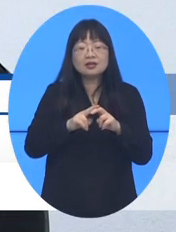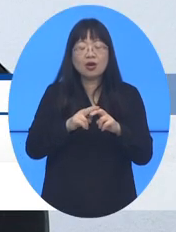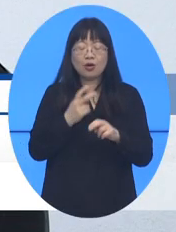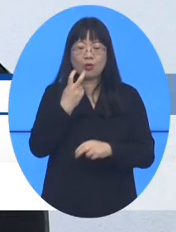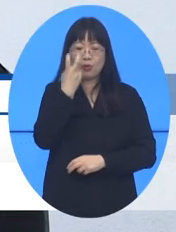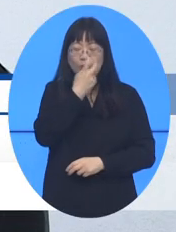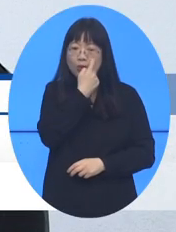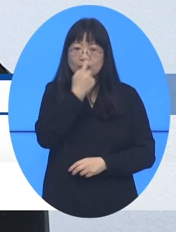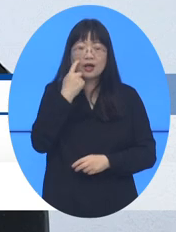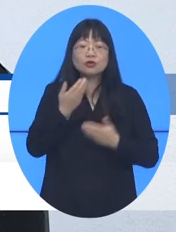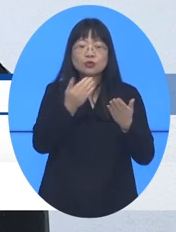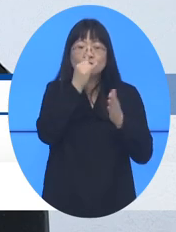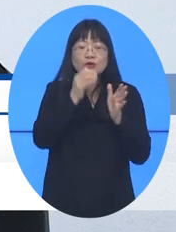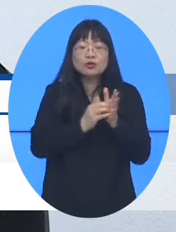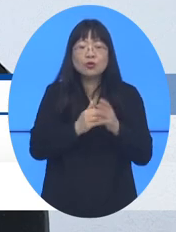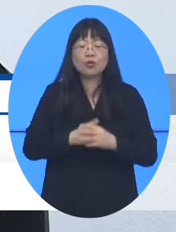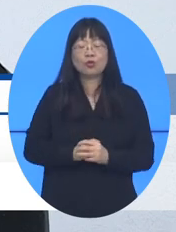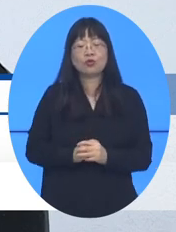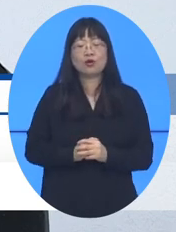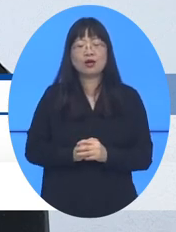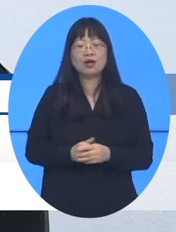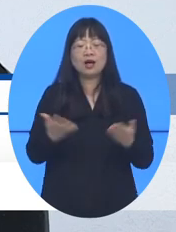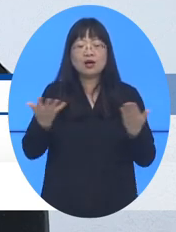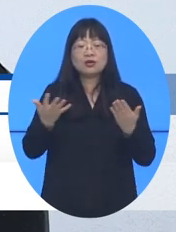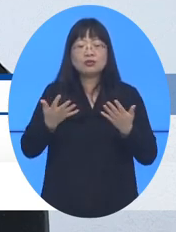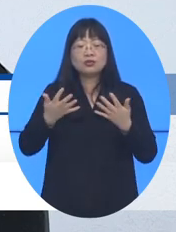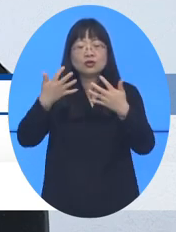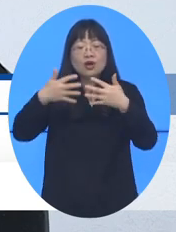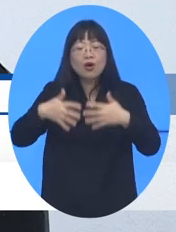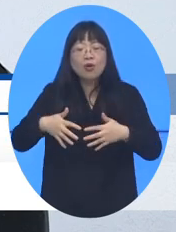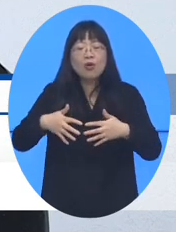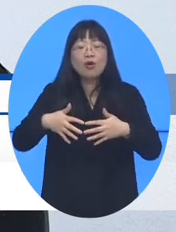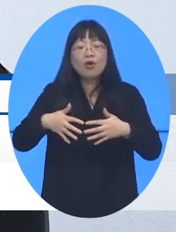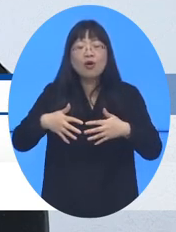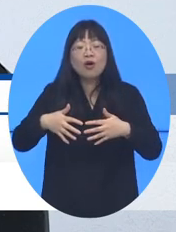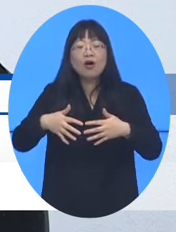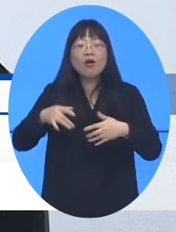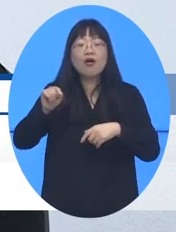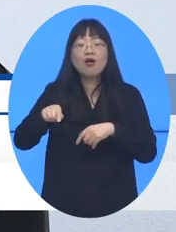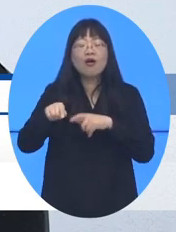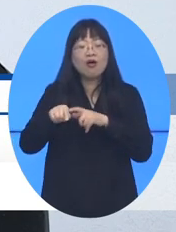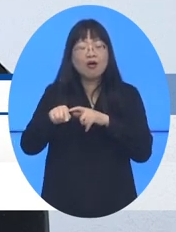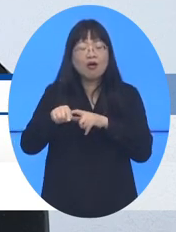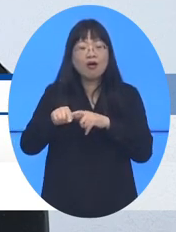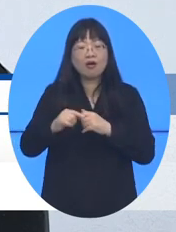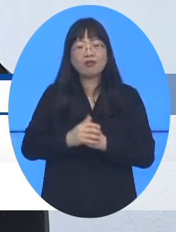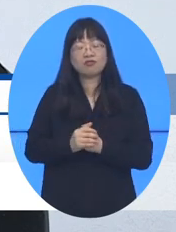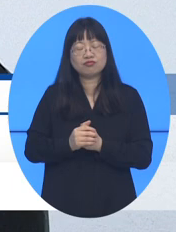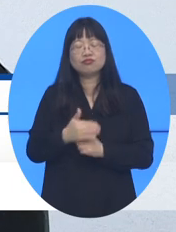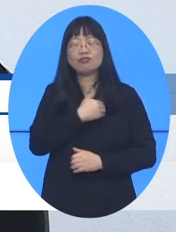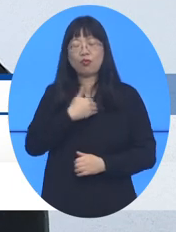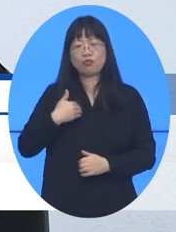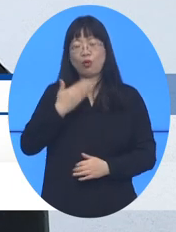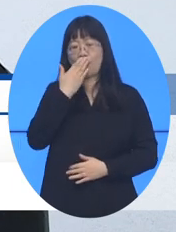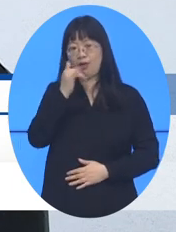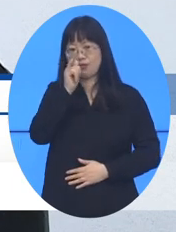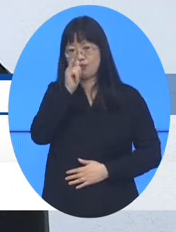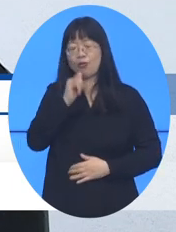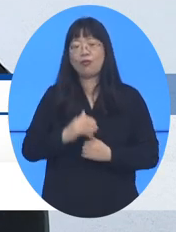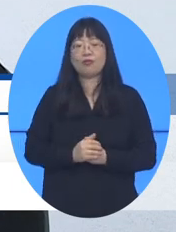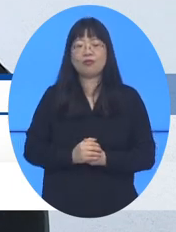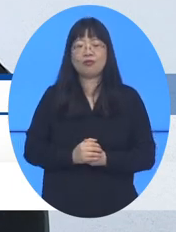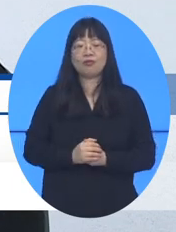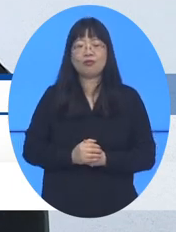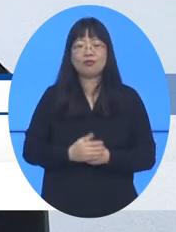일자리가 일단 보장이 되며 그리고 일자리가 보장이 된다 그러면 근무요건이나 만족할